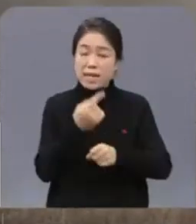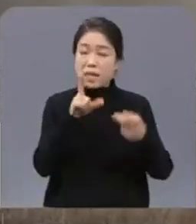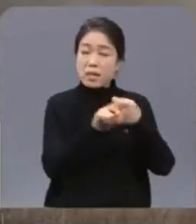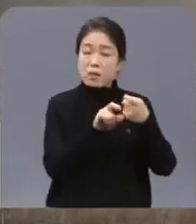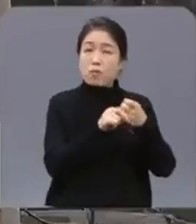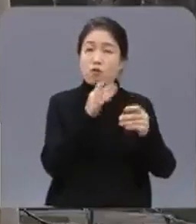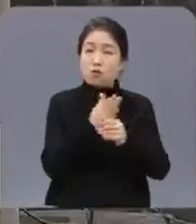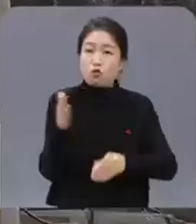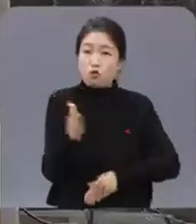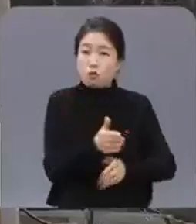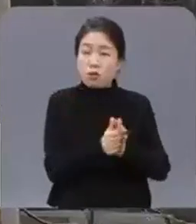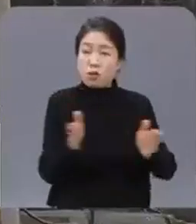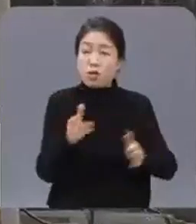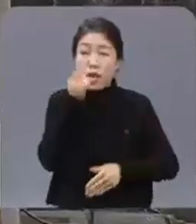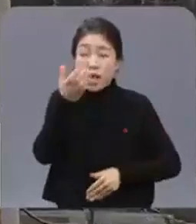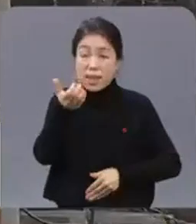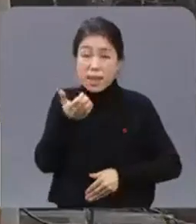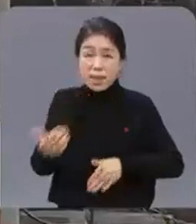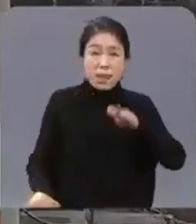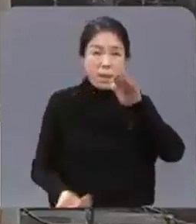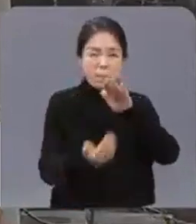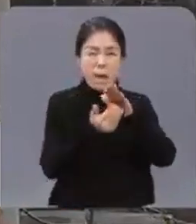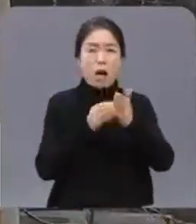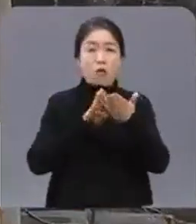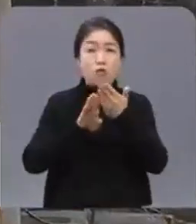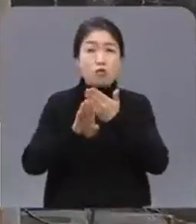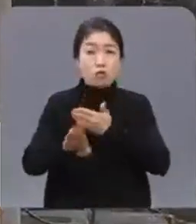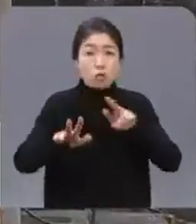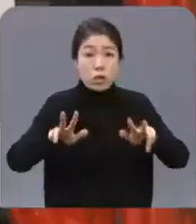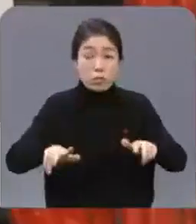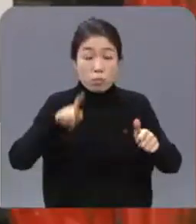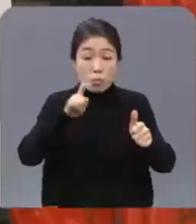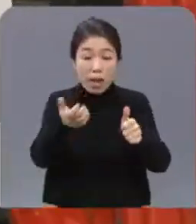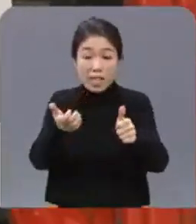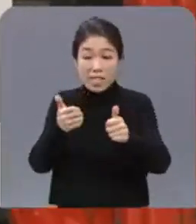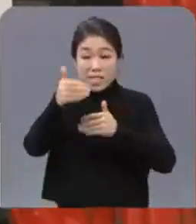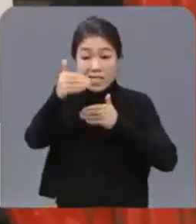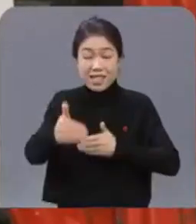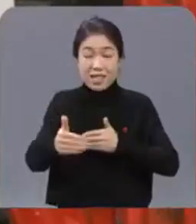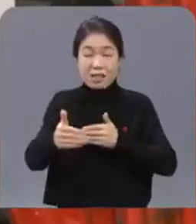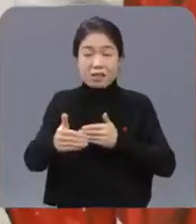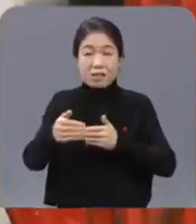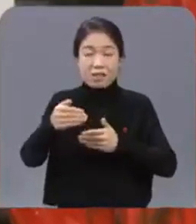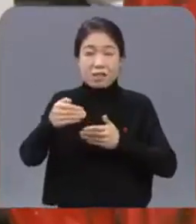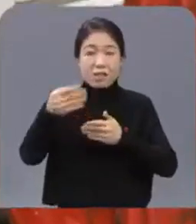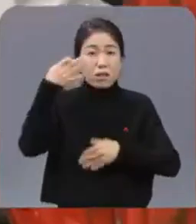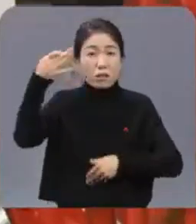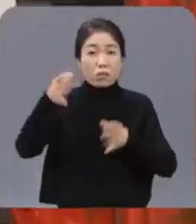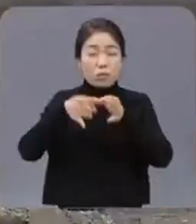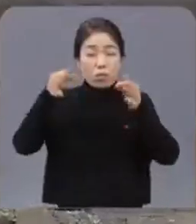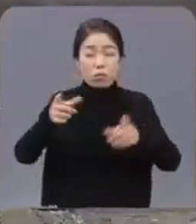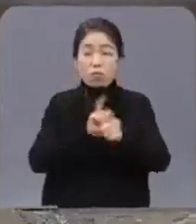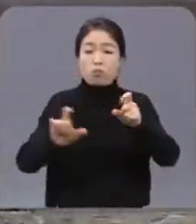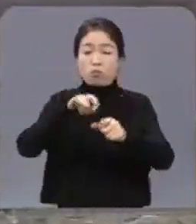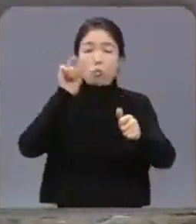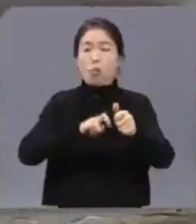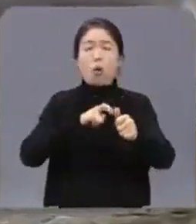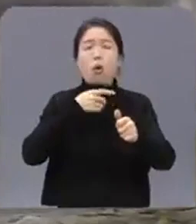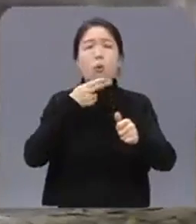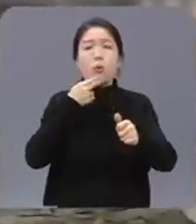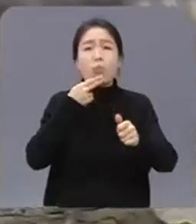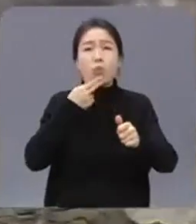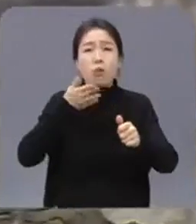중순부터 시작돼 지난달 정점을 찍은 뒤 이번 농장의 확진 전까지 2주 넘게 추가 발생이 없었습니다 최근